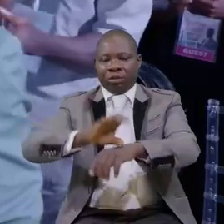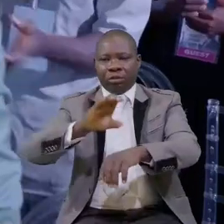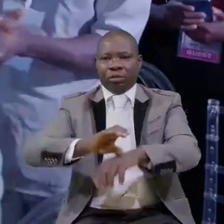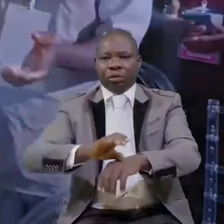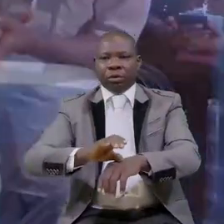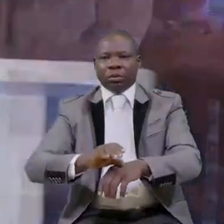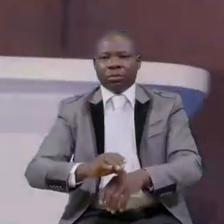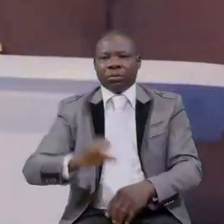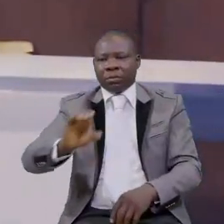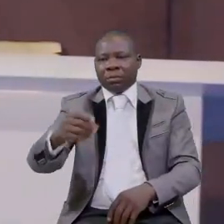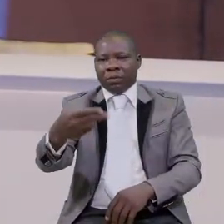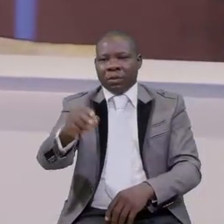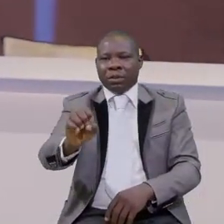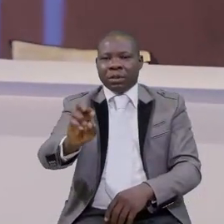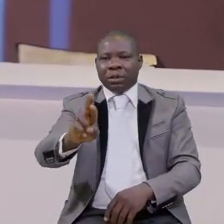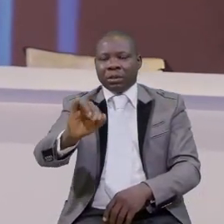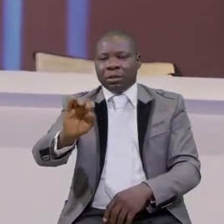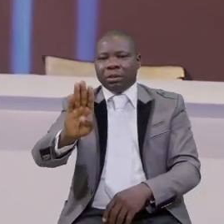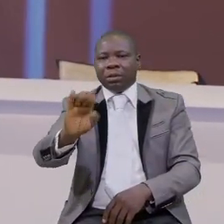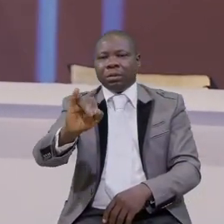Et j'étais là.